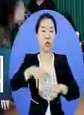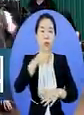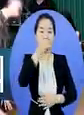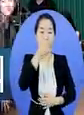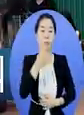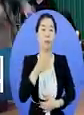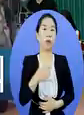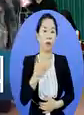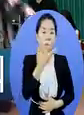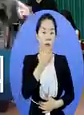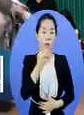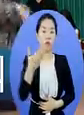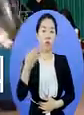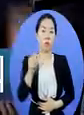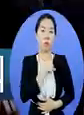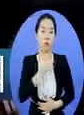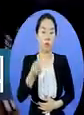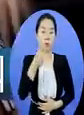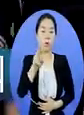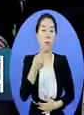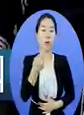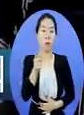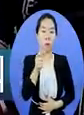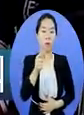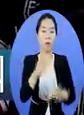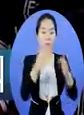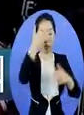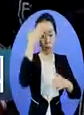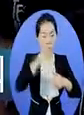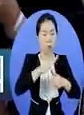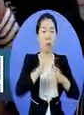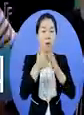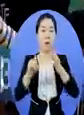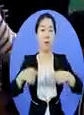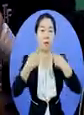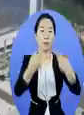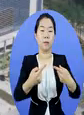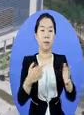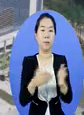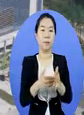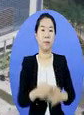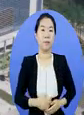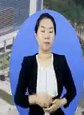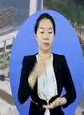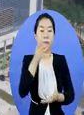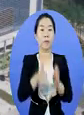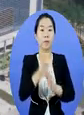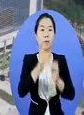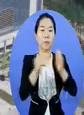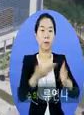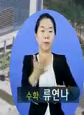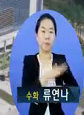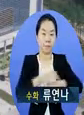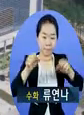백투더8090이라는 이번 발표회에는 모두 250여 명의 청소년과 가족이 참가해 성황을 이뤘습니다. 시민 여러분